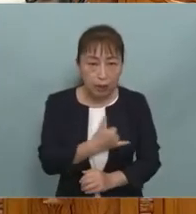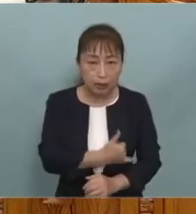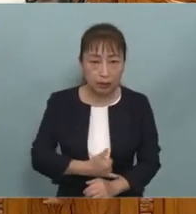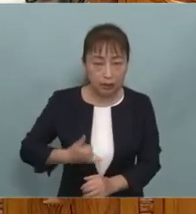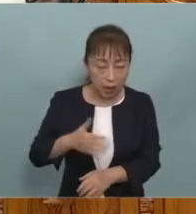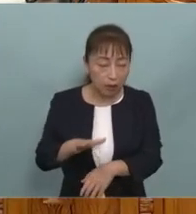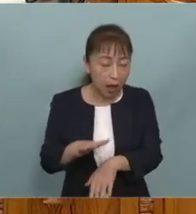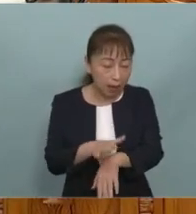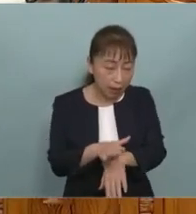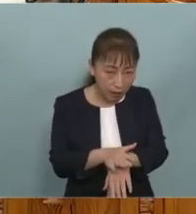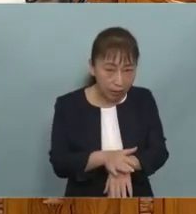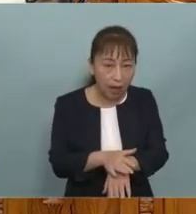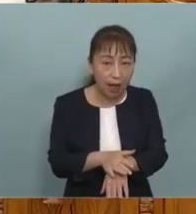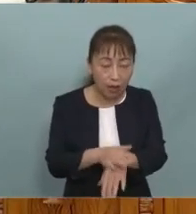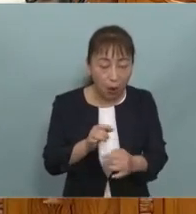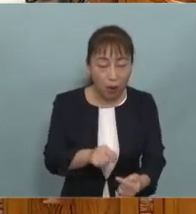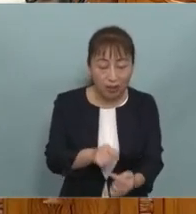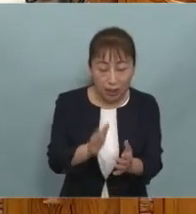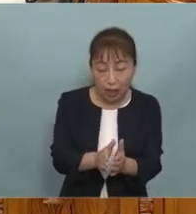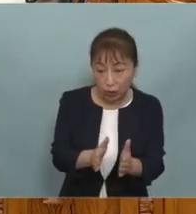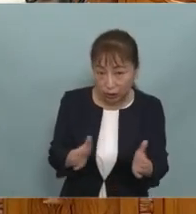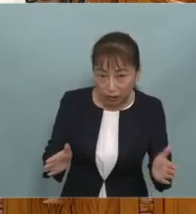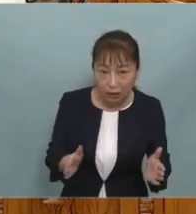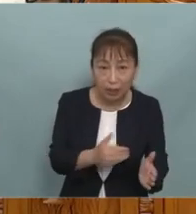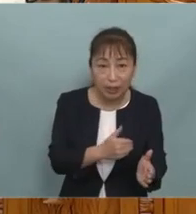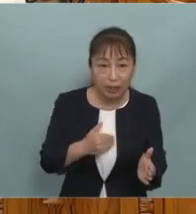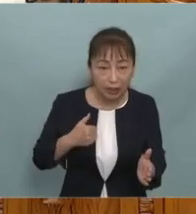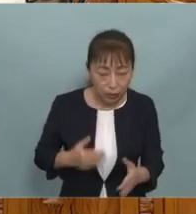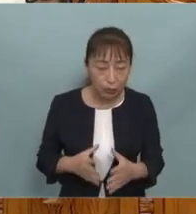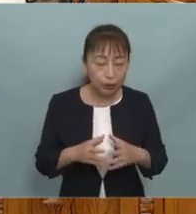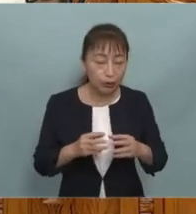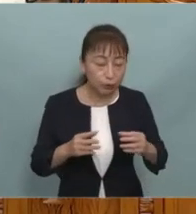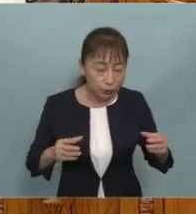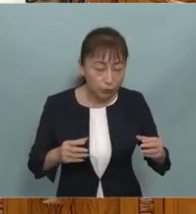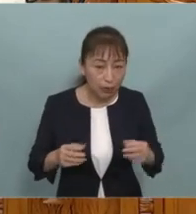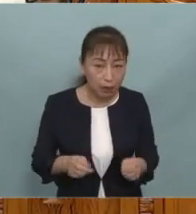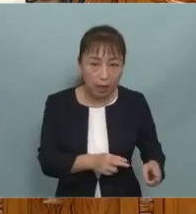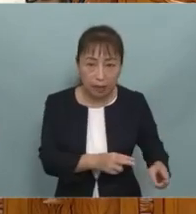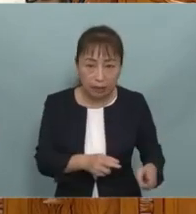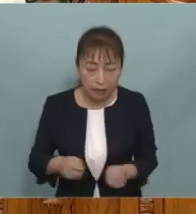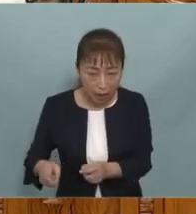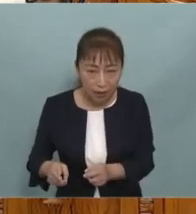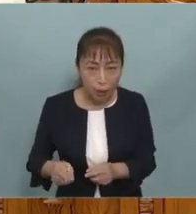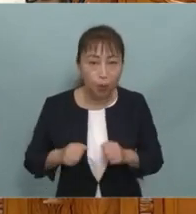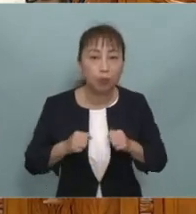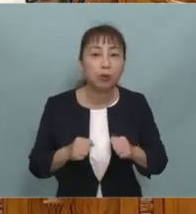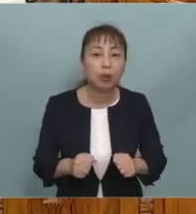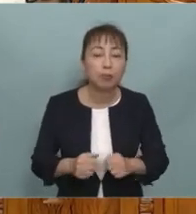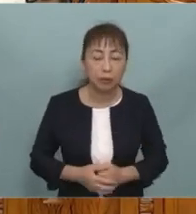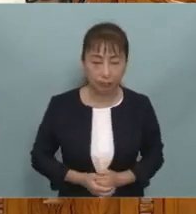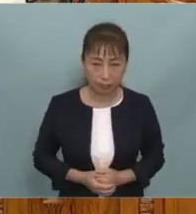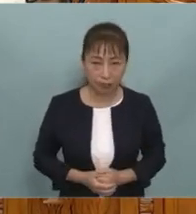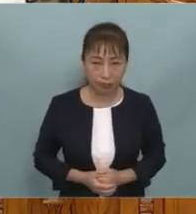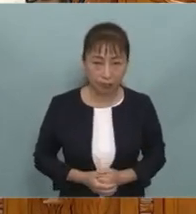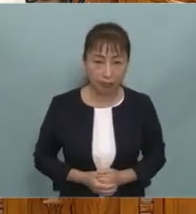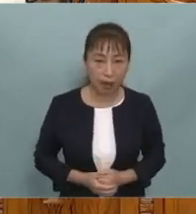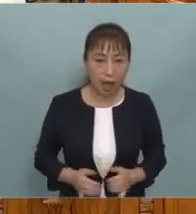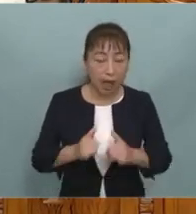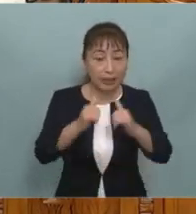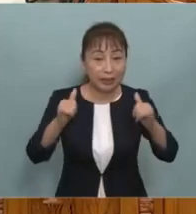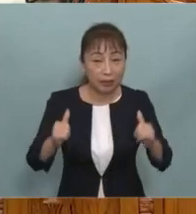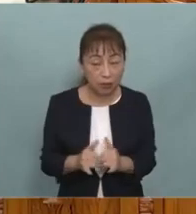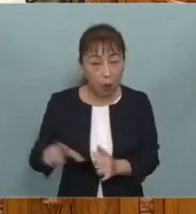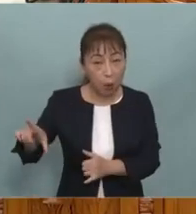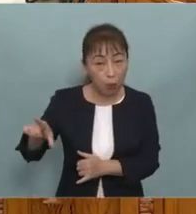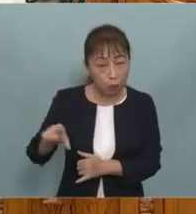多様な人生の選択肢を実現できる柔軟な制度設計を行います人口減少